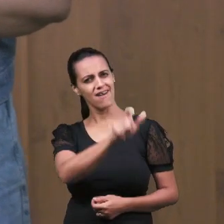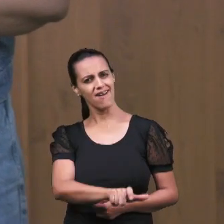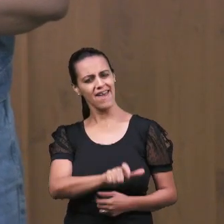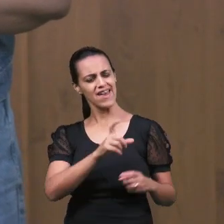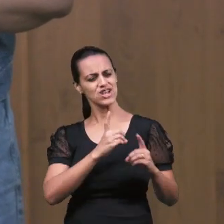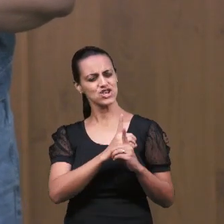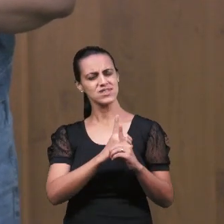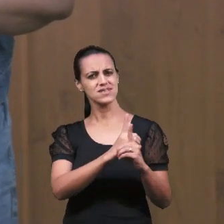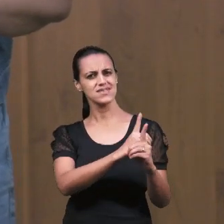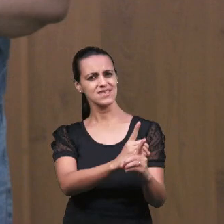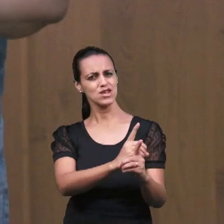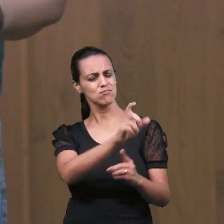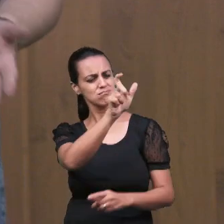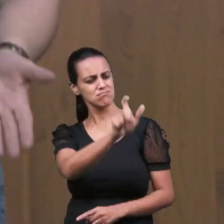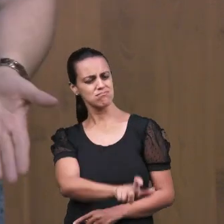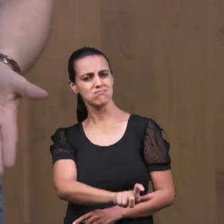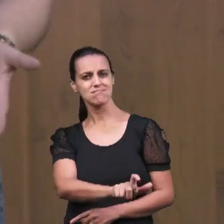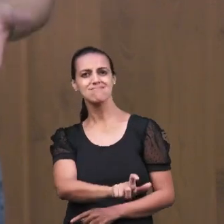qui est un désert. »